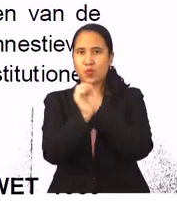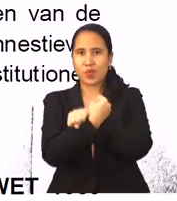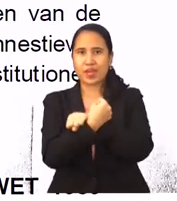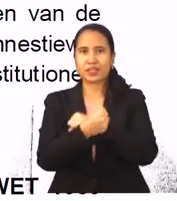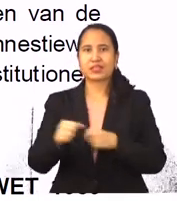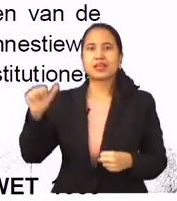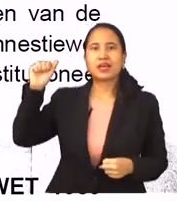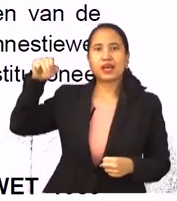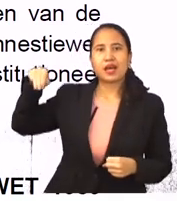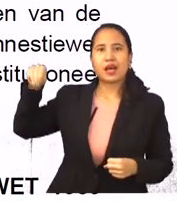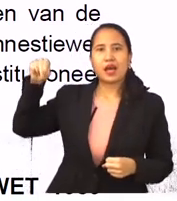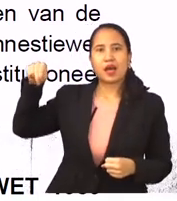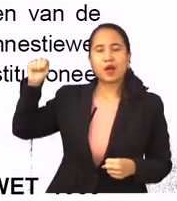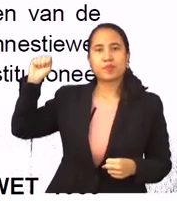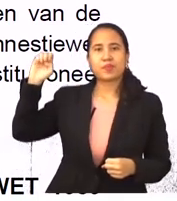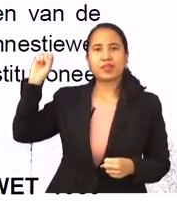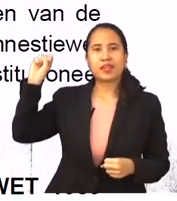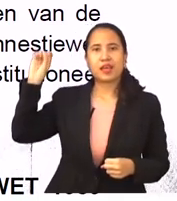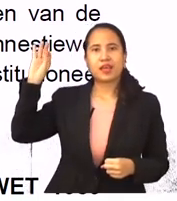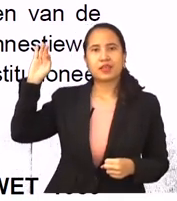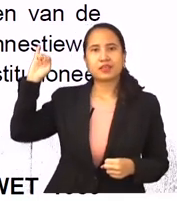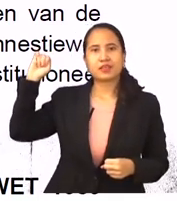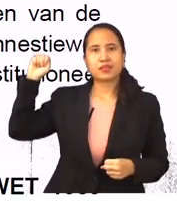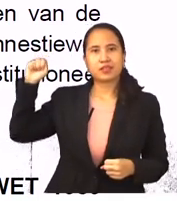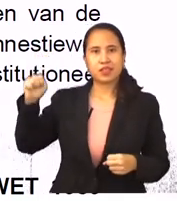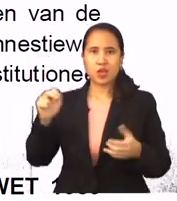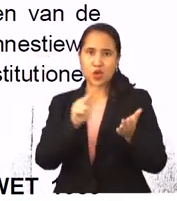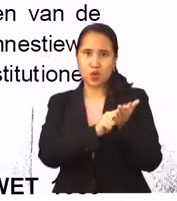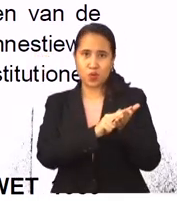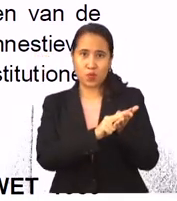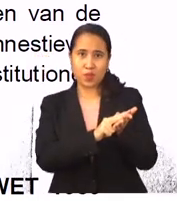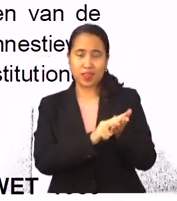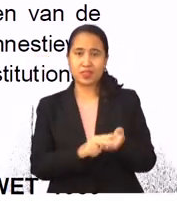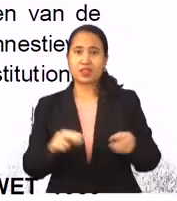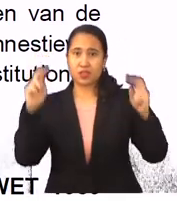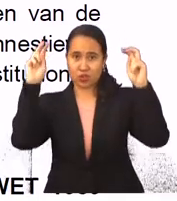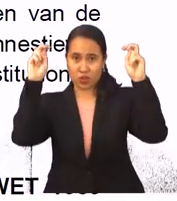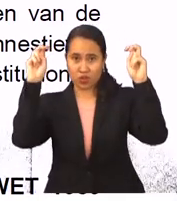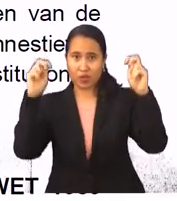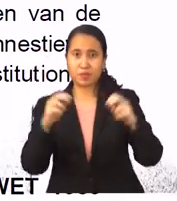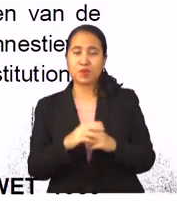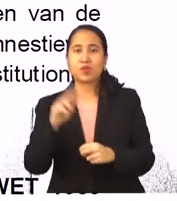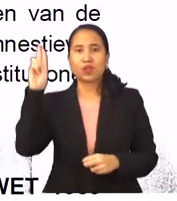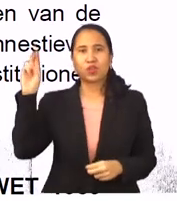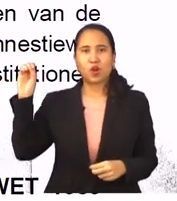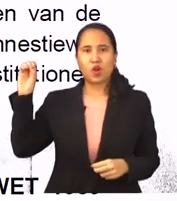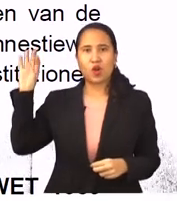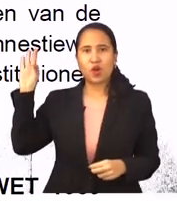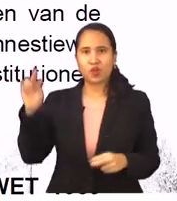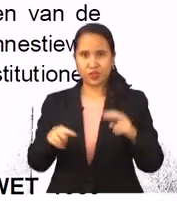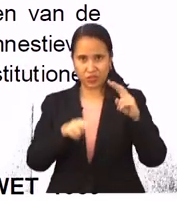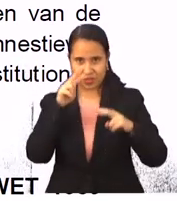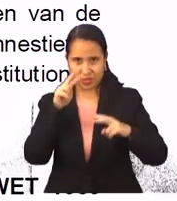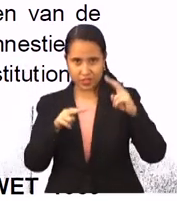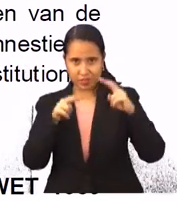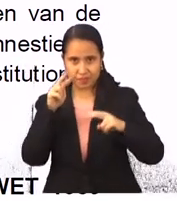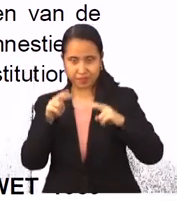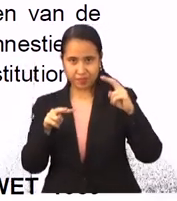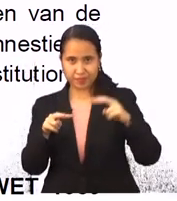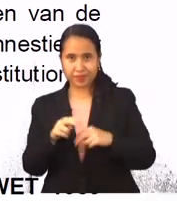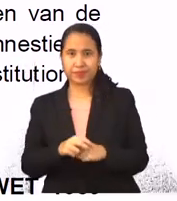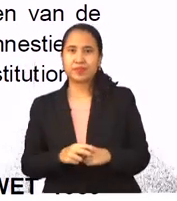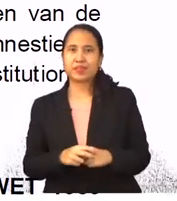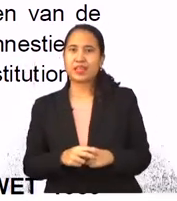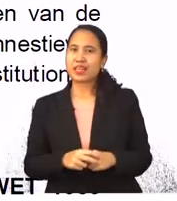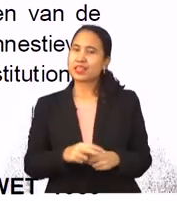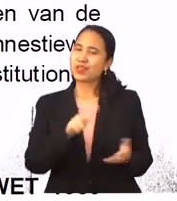Amnestiewet 1989, die het onderwerp is van de aan het Hof door verzoekers gevraagde toetsing, is een wet in